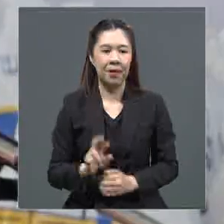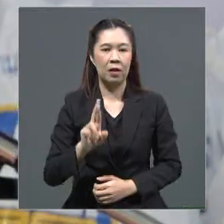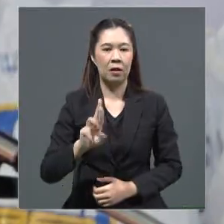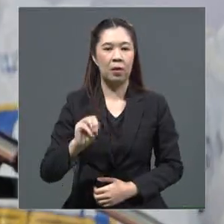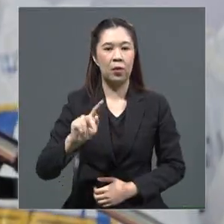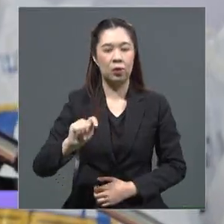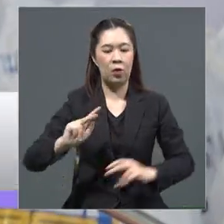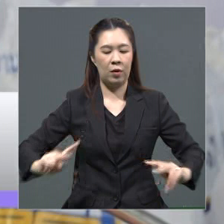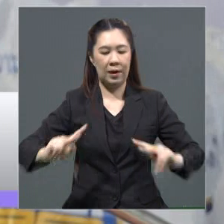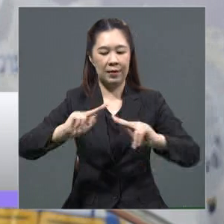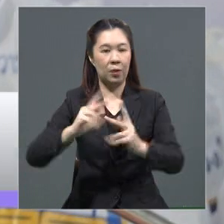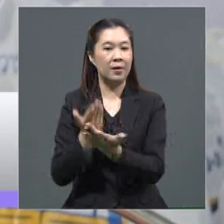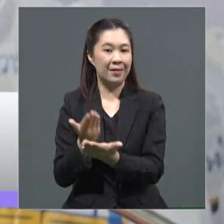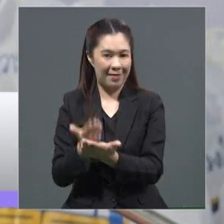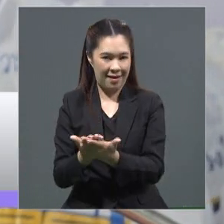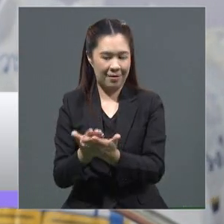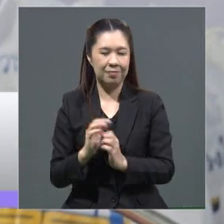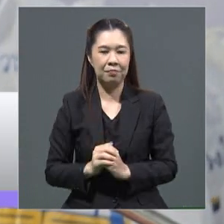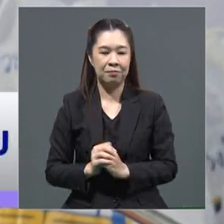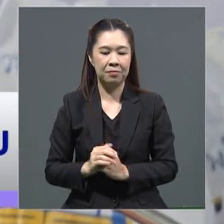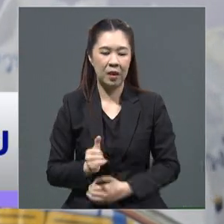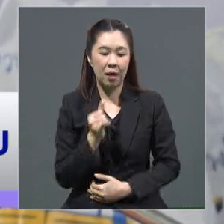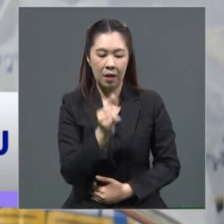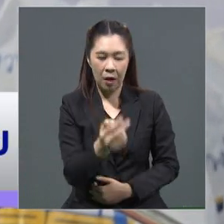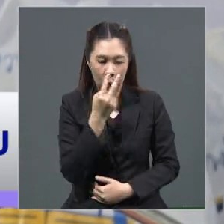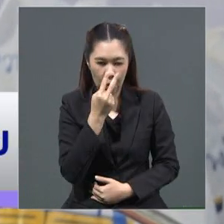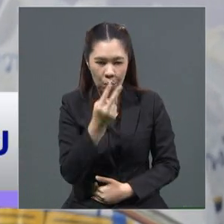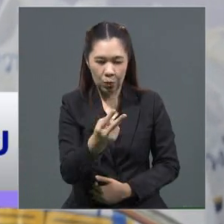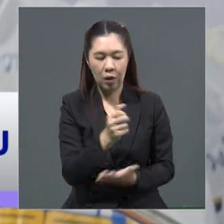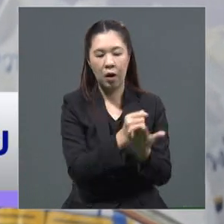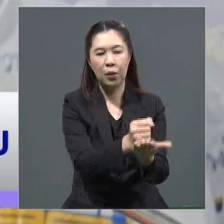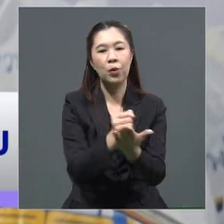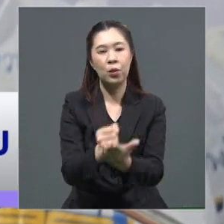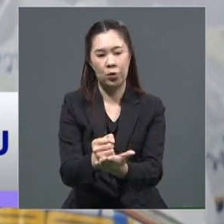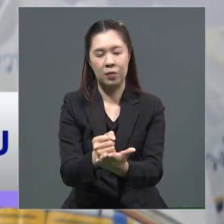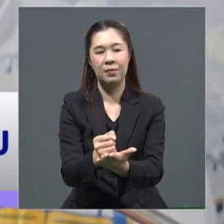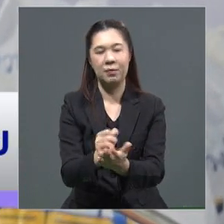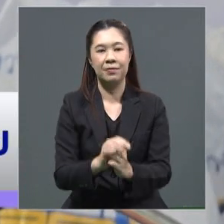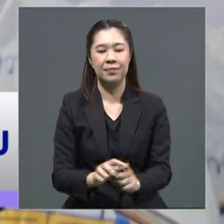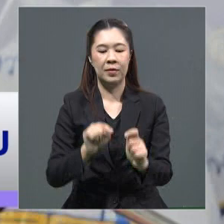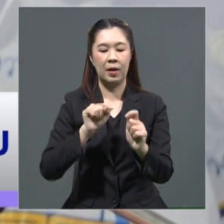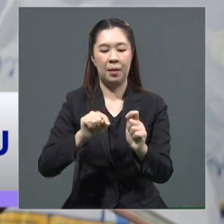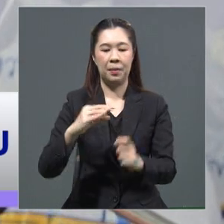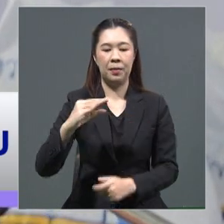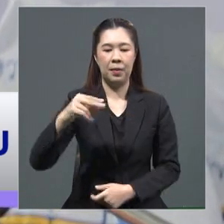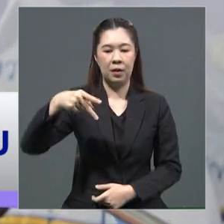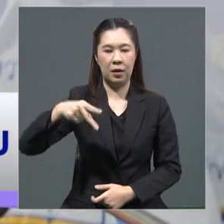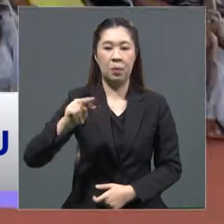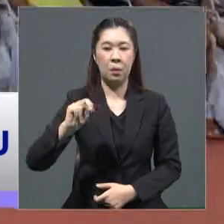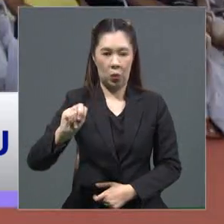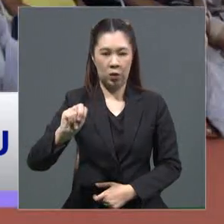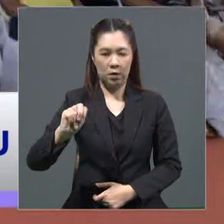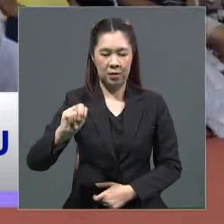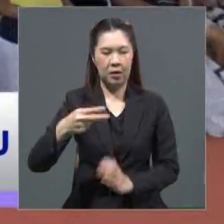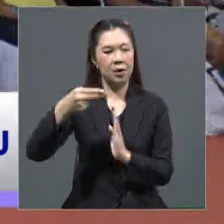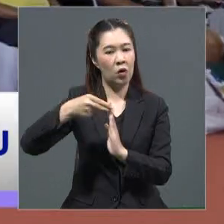ช่วยว่าการกระทรวงการคลังซึ่งลงพื้นที่ไปติดตามสถานการณ์อุทกภัยและการช่วยเหลือผู้ประสบภัยที่อำเภอโพนจังหวัดหนองคายนะครับที่